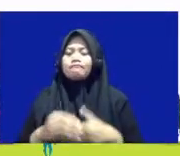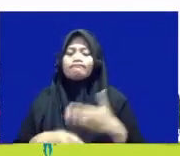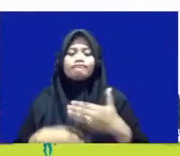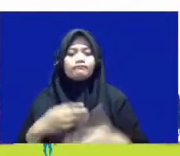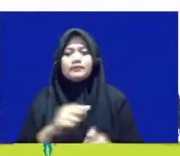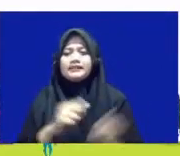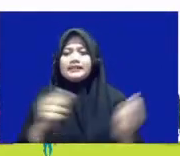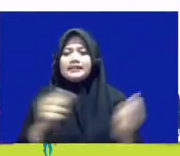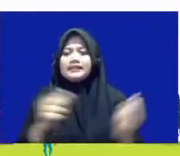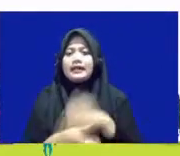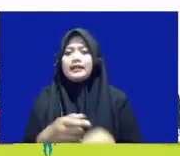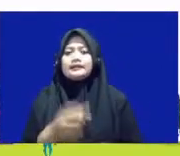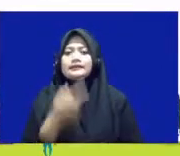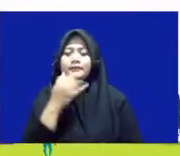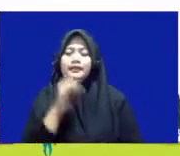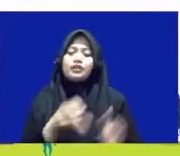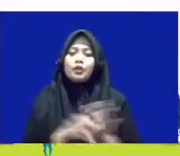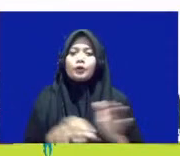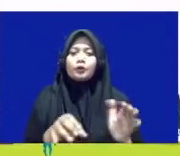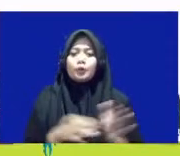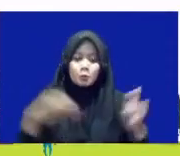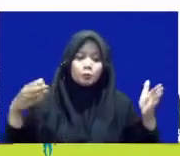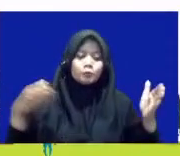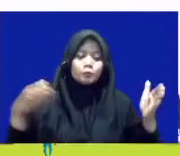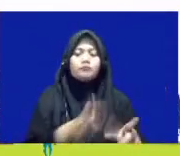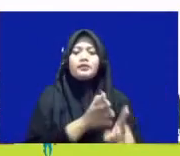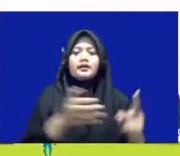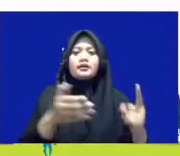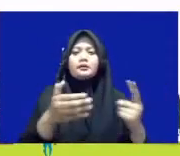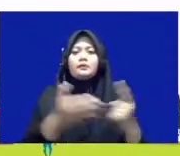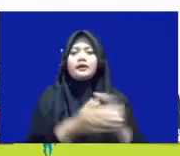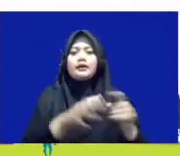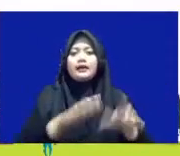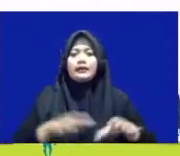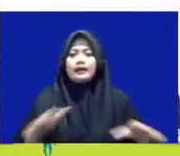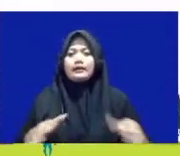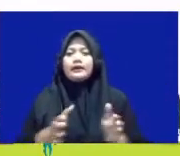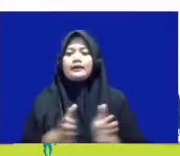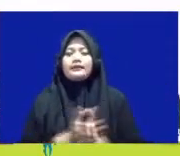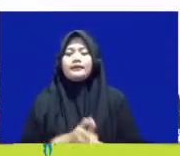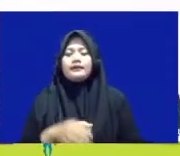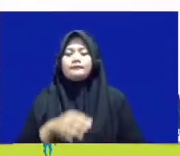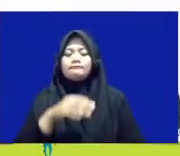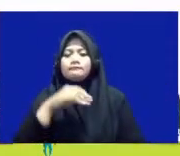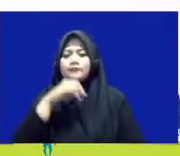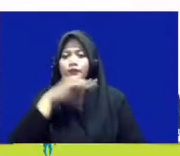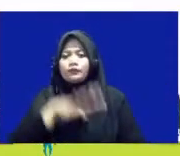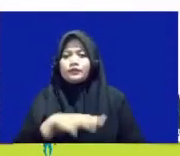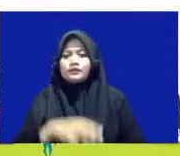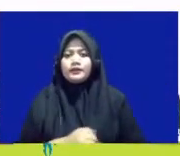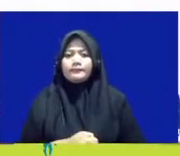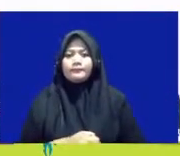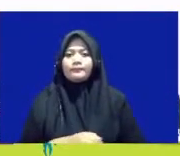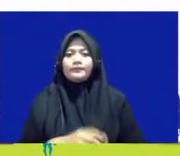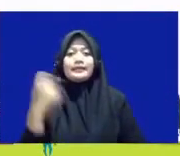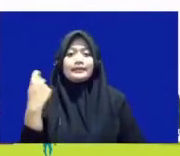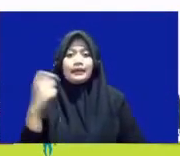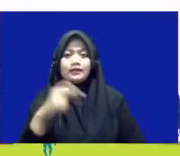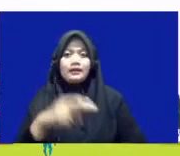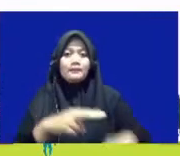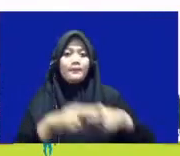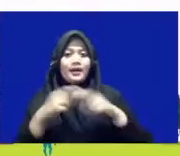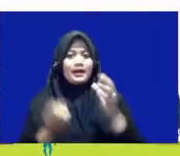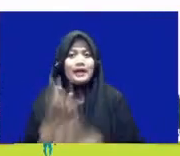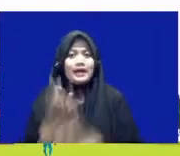konteks perlindungan khusus perempuan, anak-anak, dan lanjut usia. Tagana juga berperan aktif dalam melaksanakan